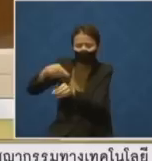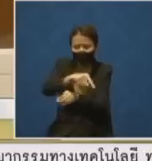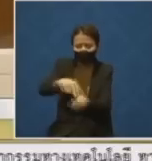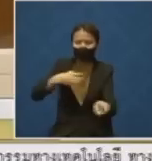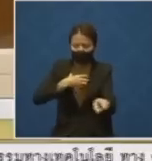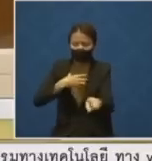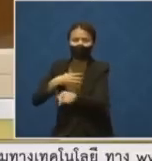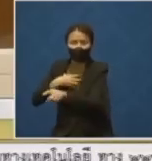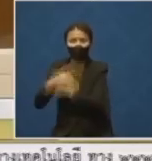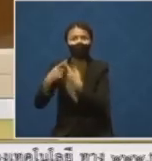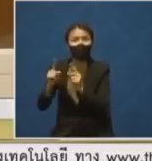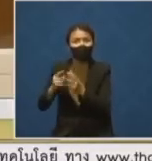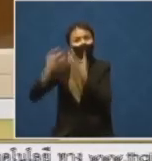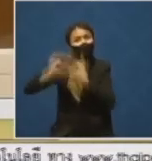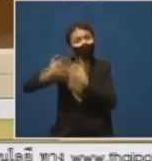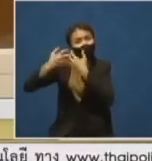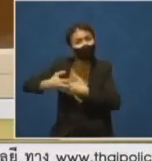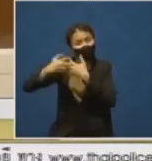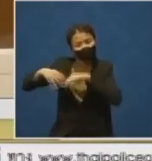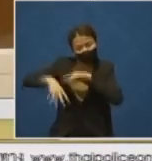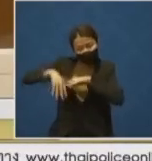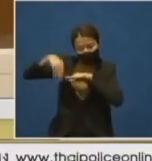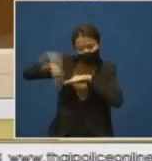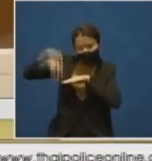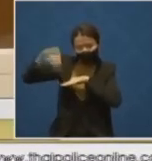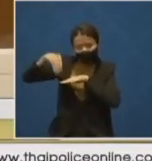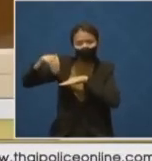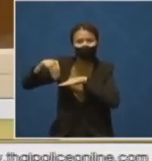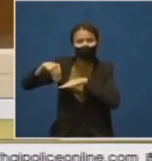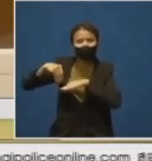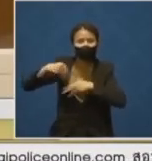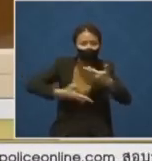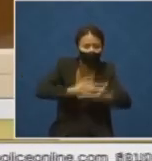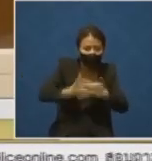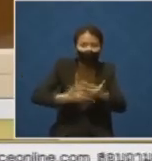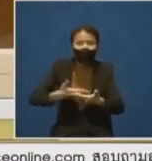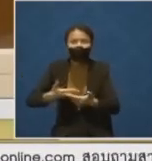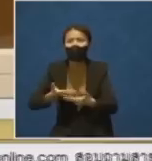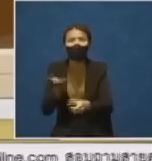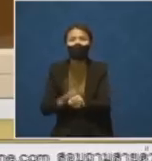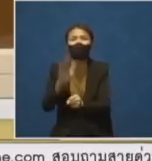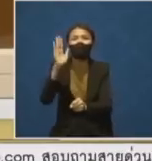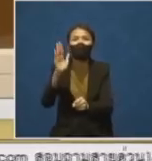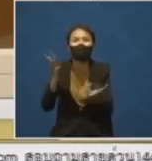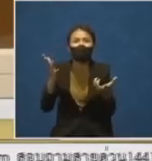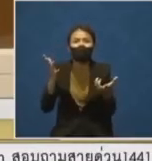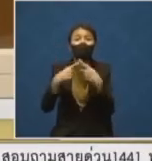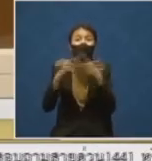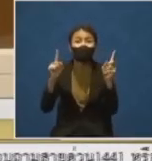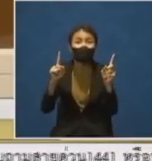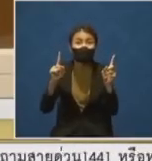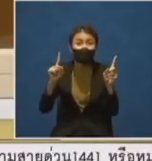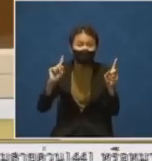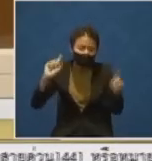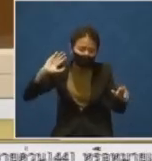เดือดร้อน นี่ห่วงนะนี่รักนะ ไม่น่าจะทันแล้วเพราะเขาตอบไปแล้ว รัก แหละถึง ช่วยเข้ามาในรายการเราเ